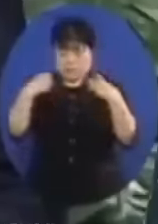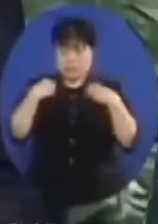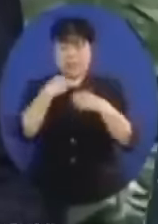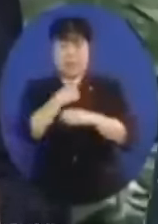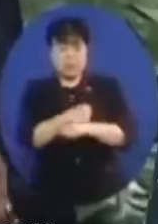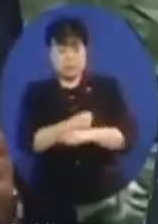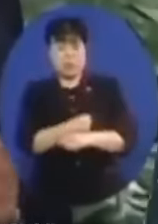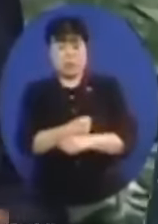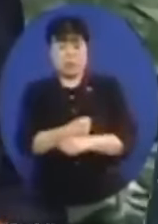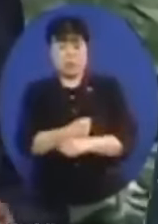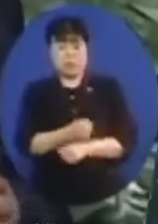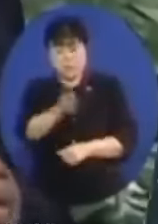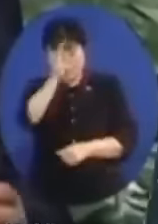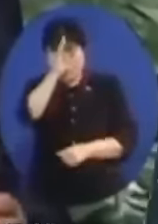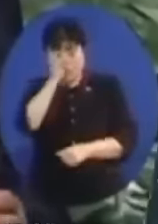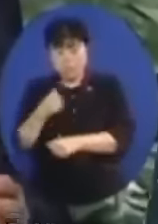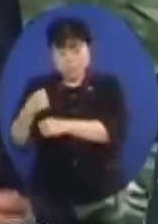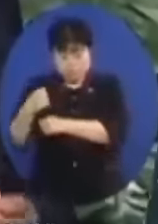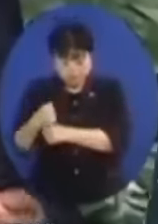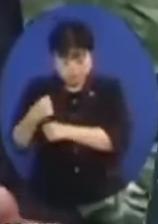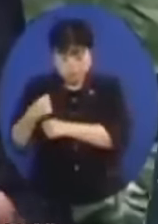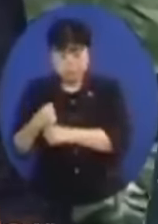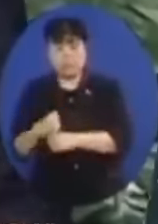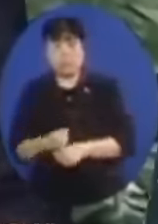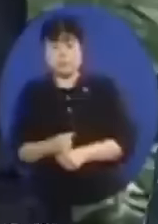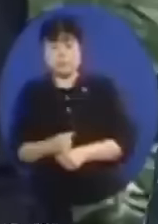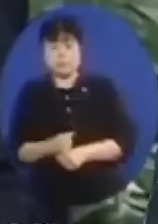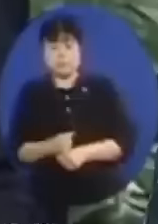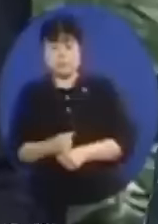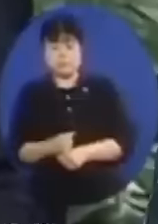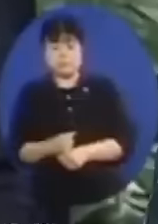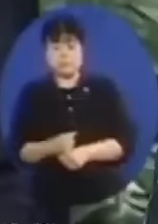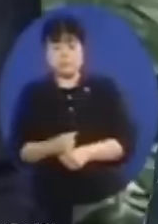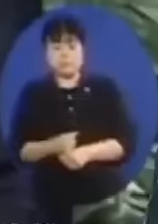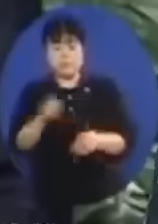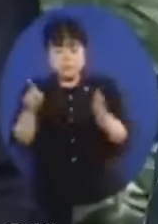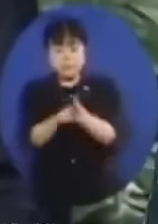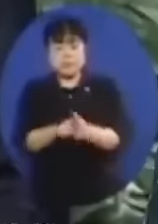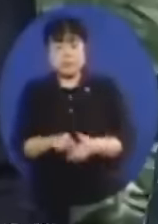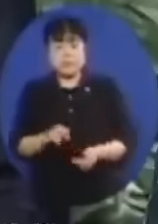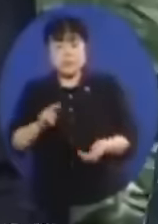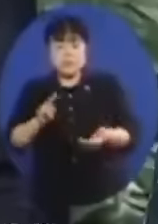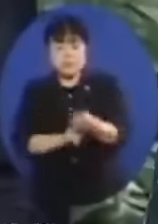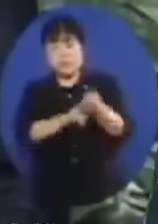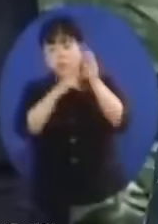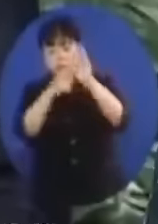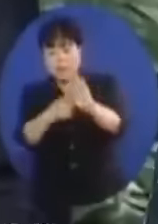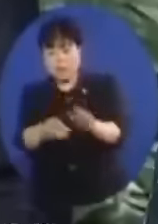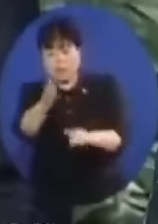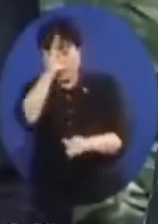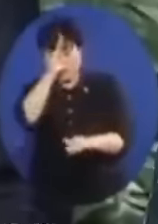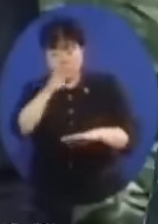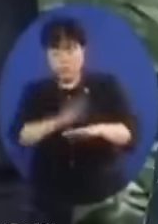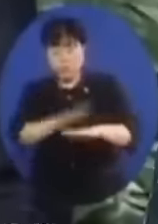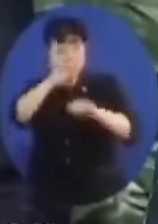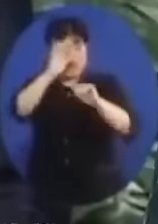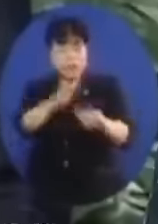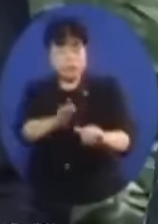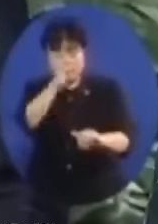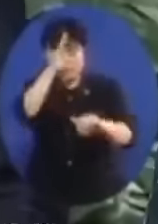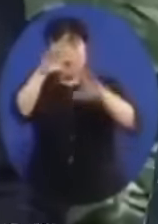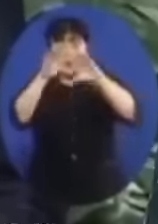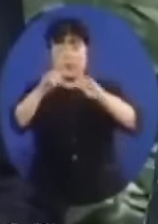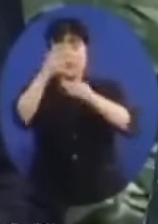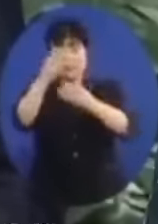담당하시고 우리 병을 짊어지셨도다. 믿는 자들에게 이런 표적이 따르니 병든 자에게 손 얹은 적